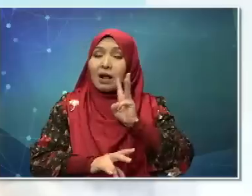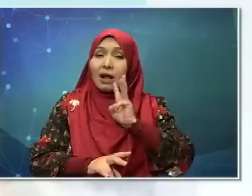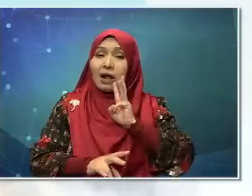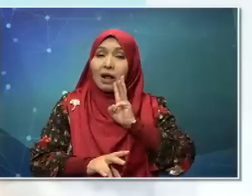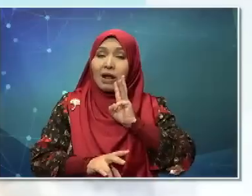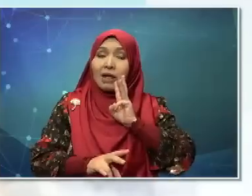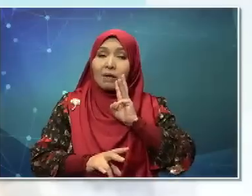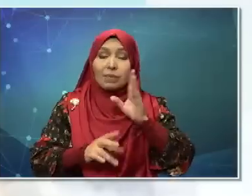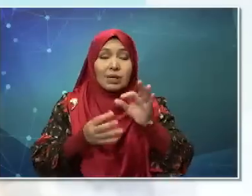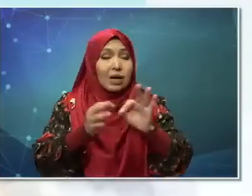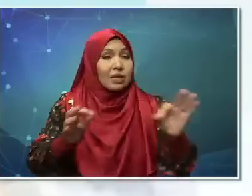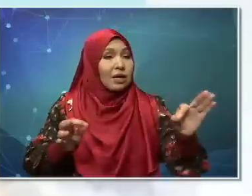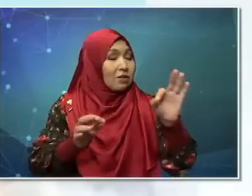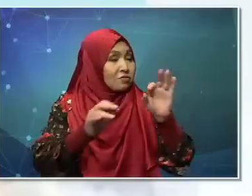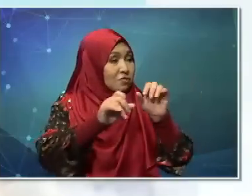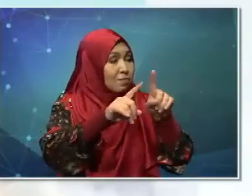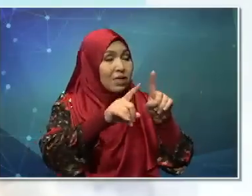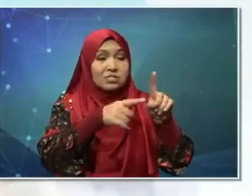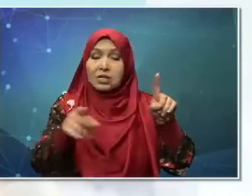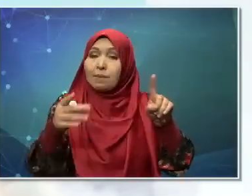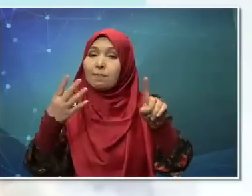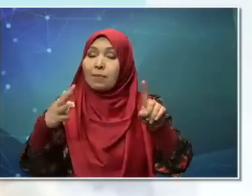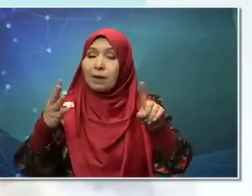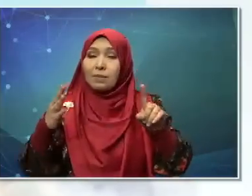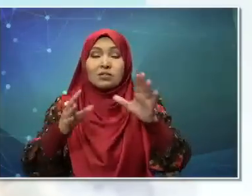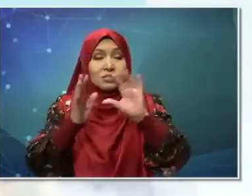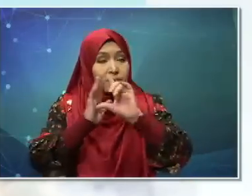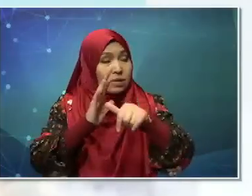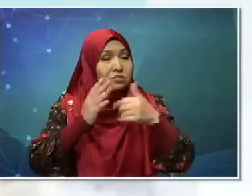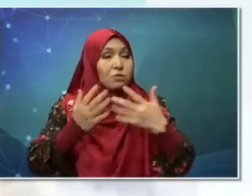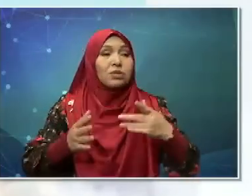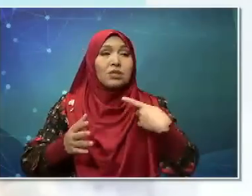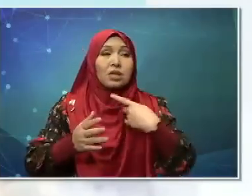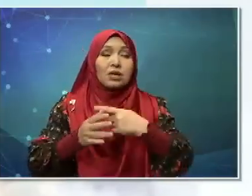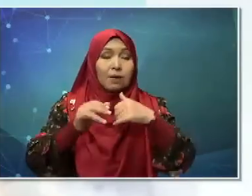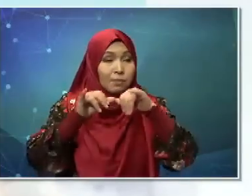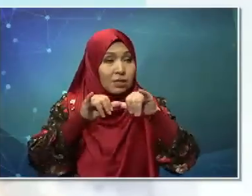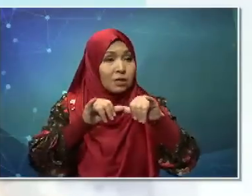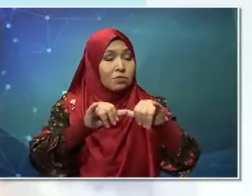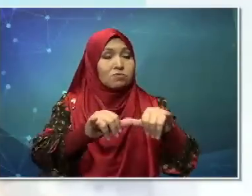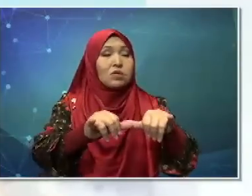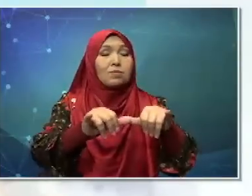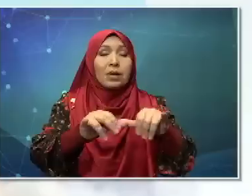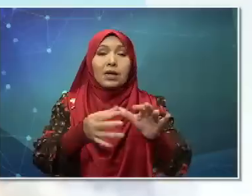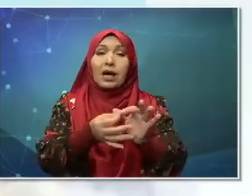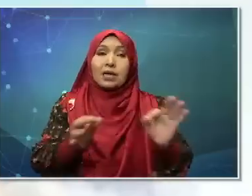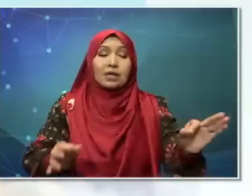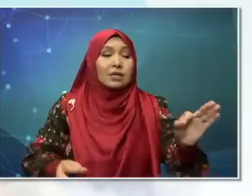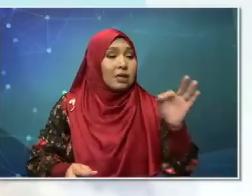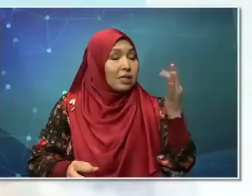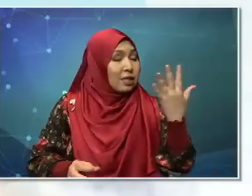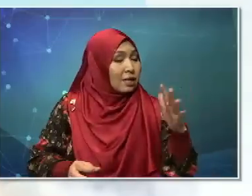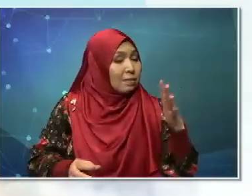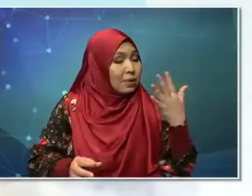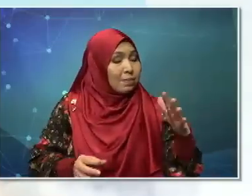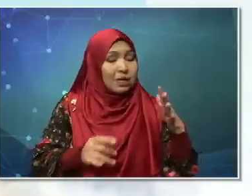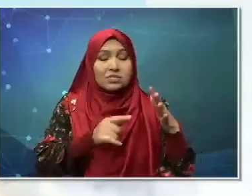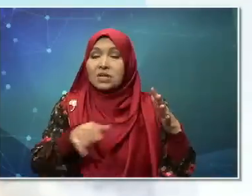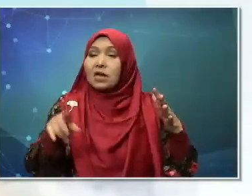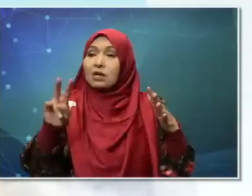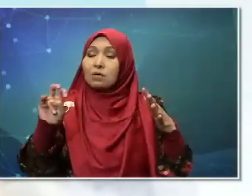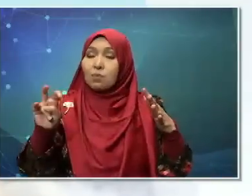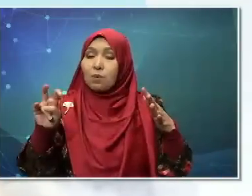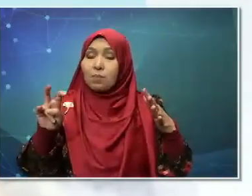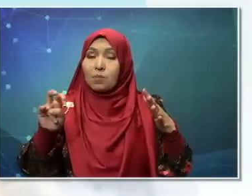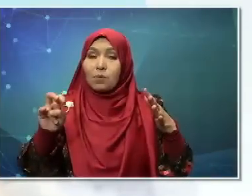ayat setelah bet11 hingga ayat yang ke-14 kemudian kita akan meneruskan dan pada ayat 15 hingga ayat yang ke-20